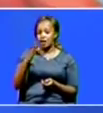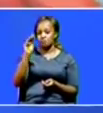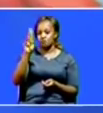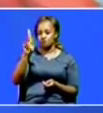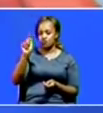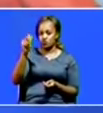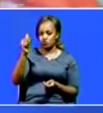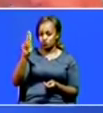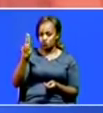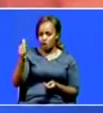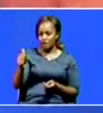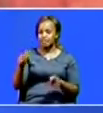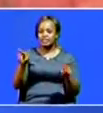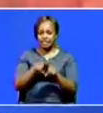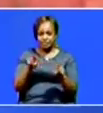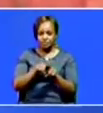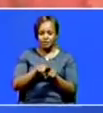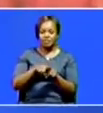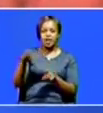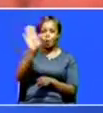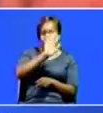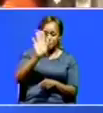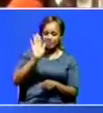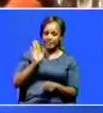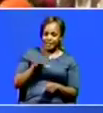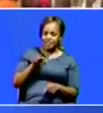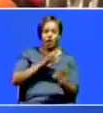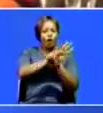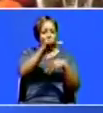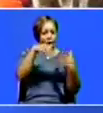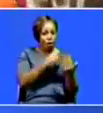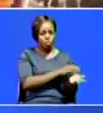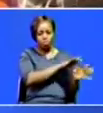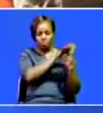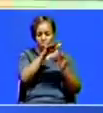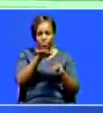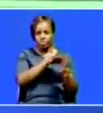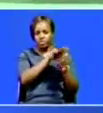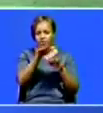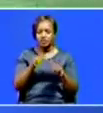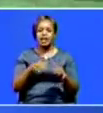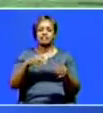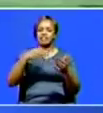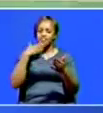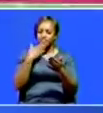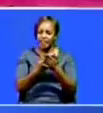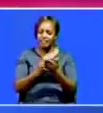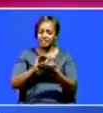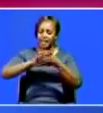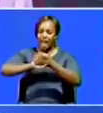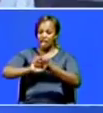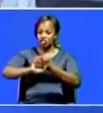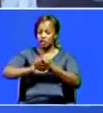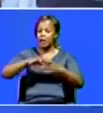Gavana Kivutha Kibwana na Charity Ngilu wote ambao sasa wanapigia upatu maafikiano kati ya Rais Uhuru Kenyatta na Raila Odinga ya